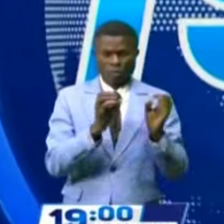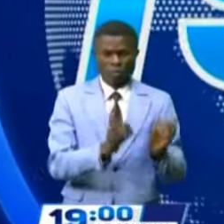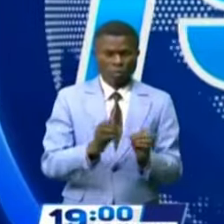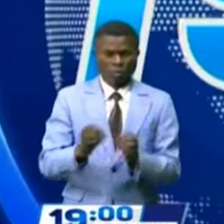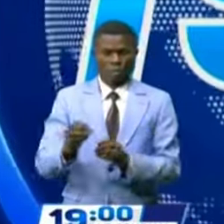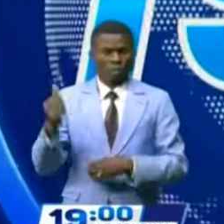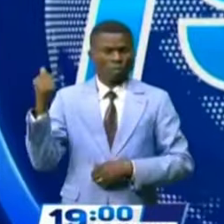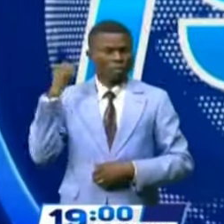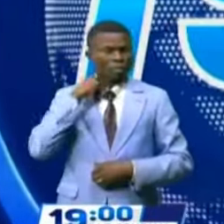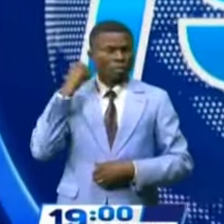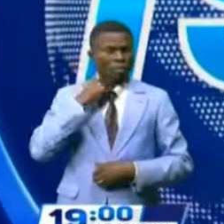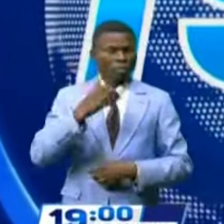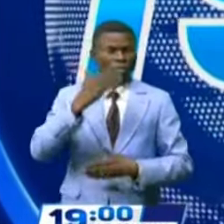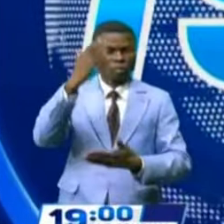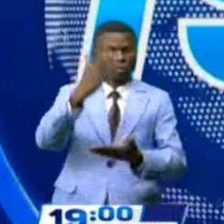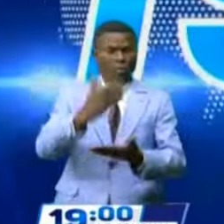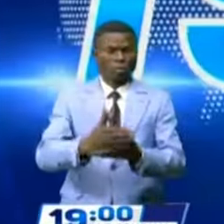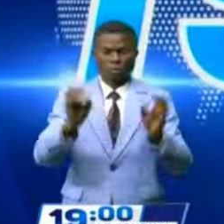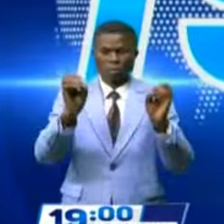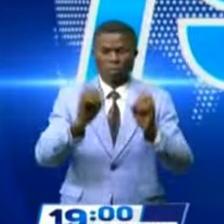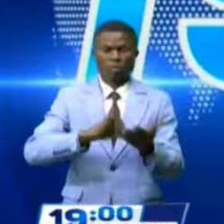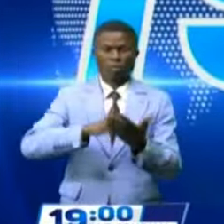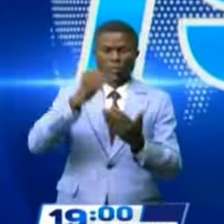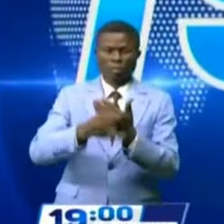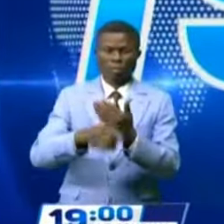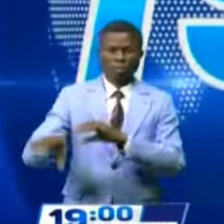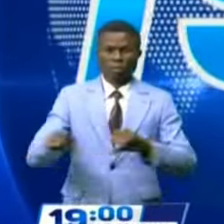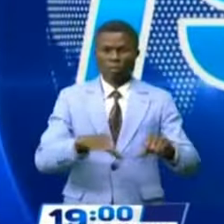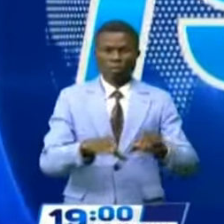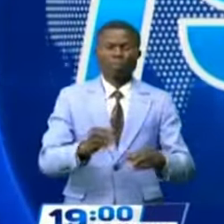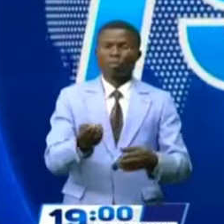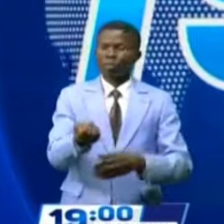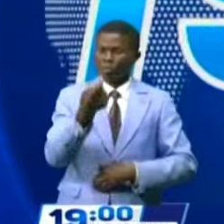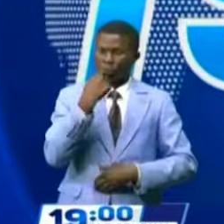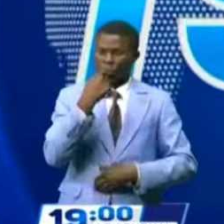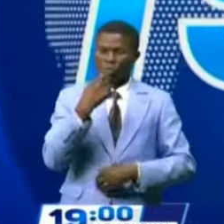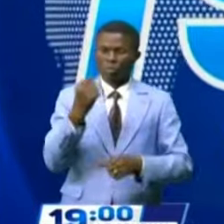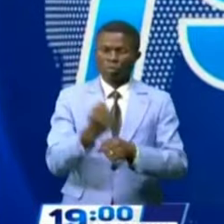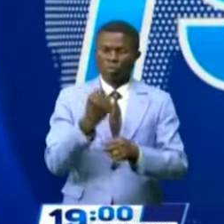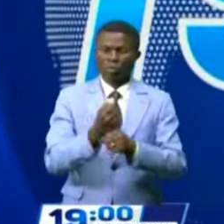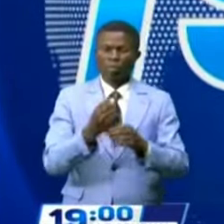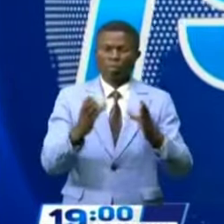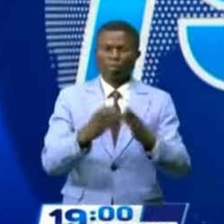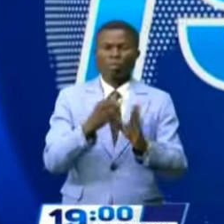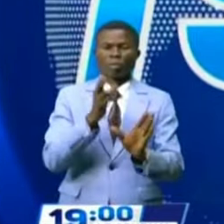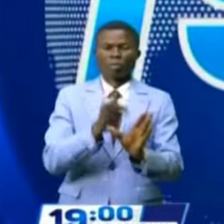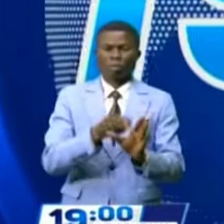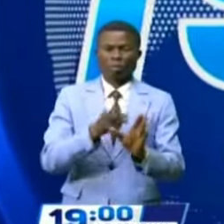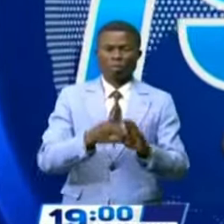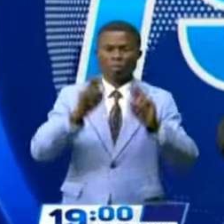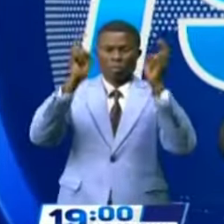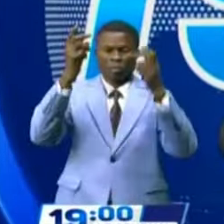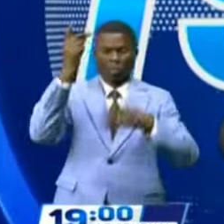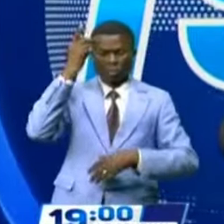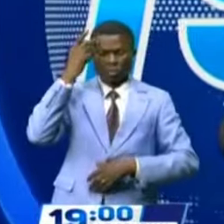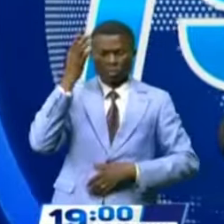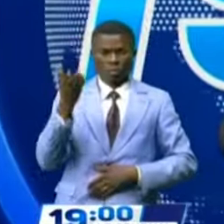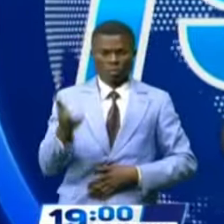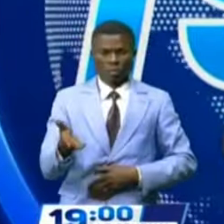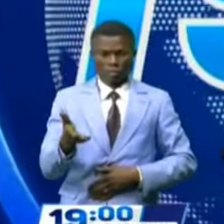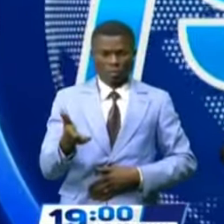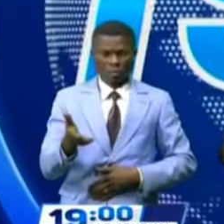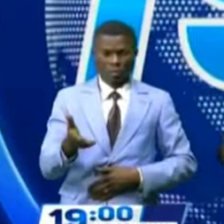l'organisation Médecins sans frontières d'un projet d'accès aux soins pour les personnes vivant avec handicap dans la ville de